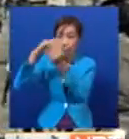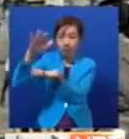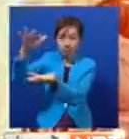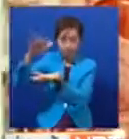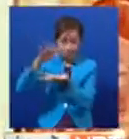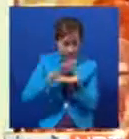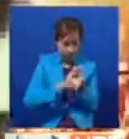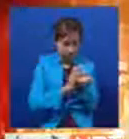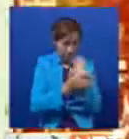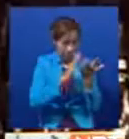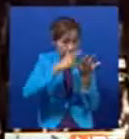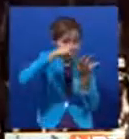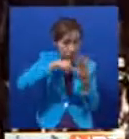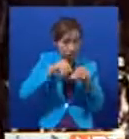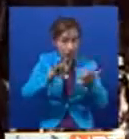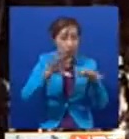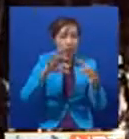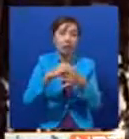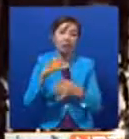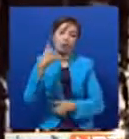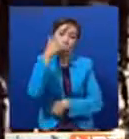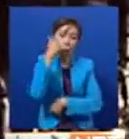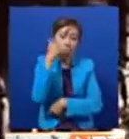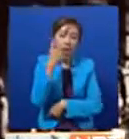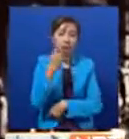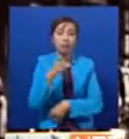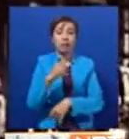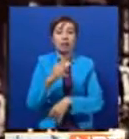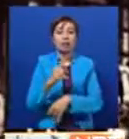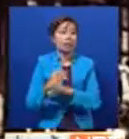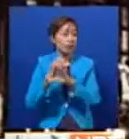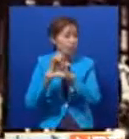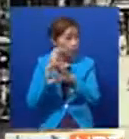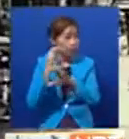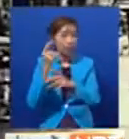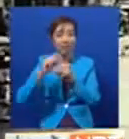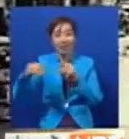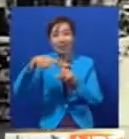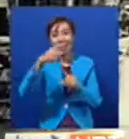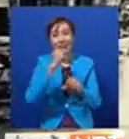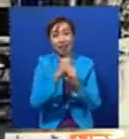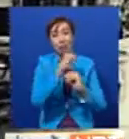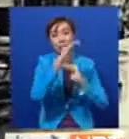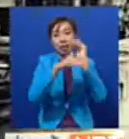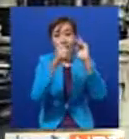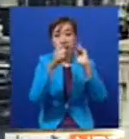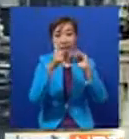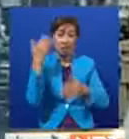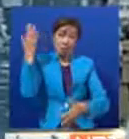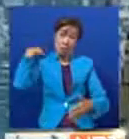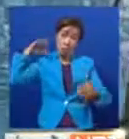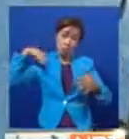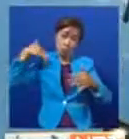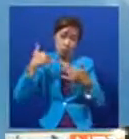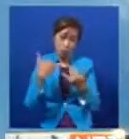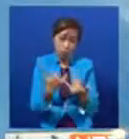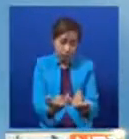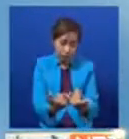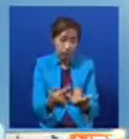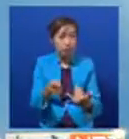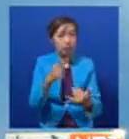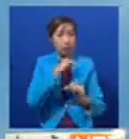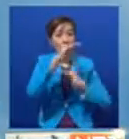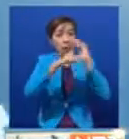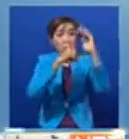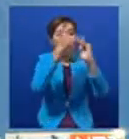การสื่อสารและการคมนาคมการก่อร่างสร้างเมืองตั้งแต่อดีตมาจนถึงประเทศชาติทุกวันนี้ด้วยเพราะสถาบันพระมห